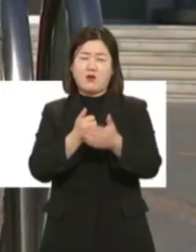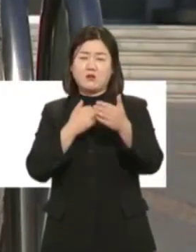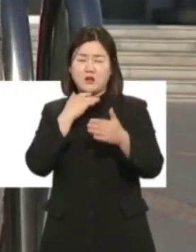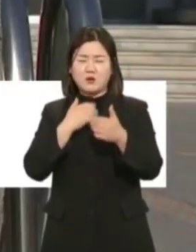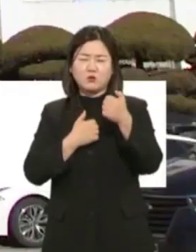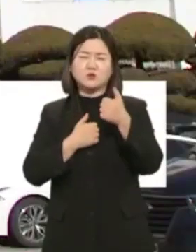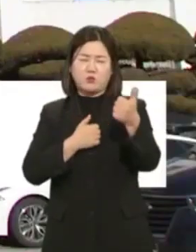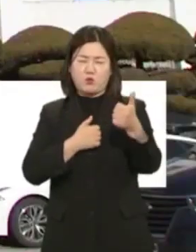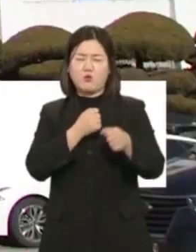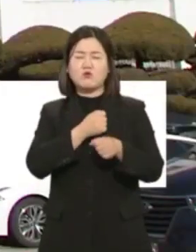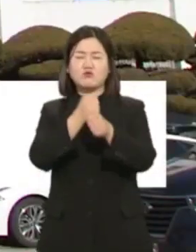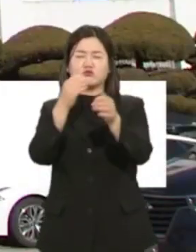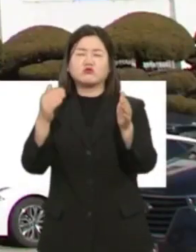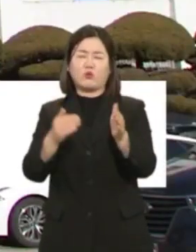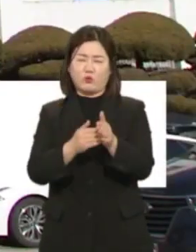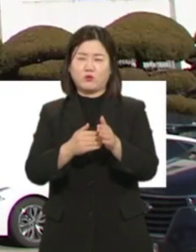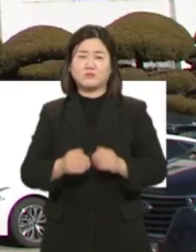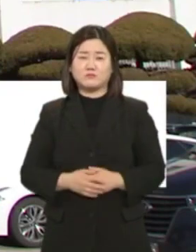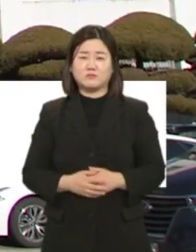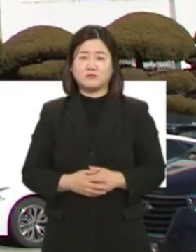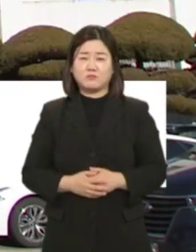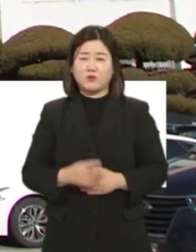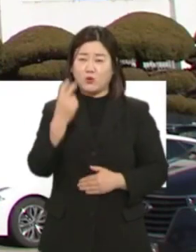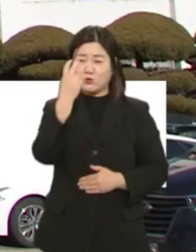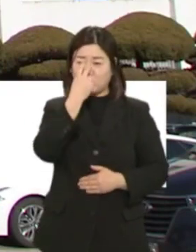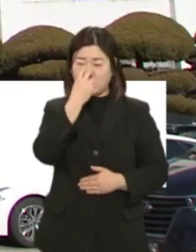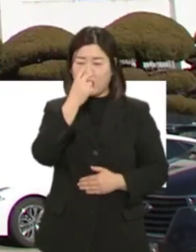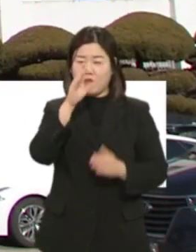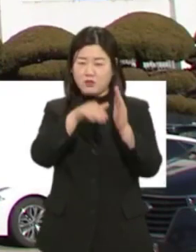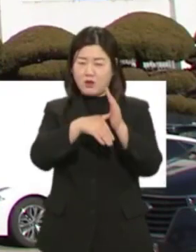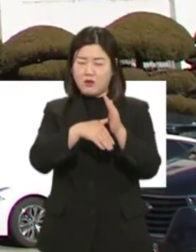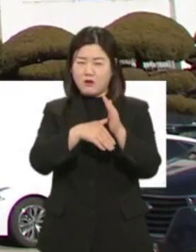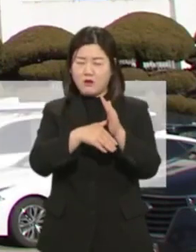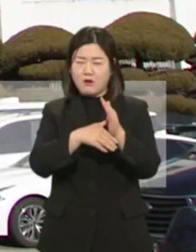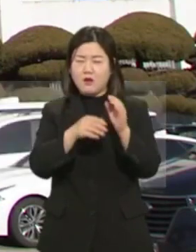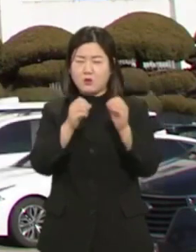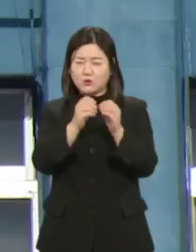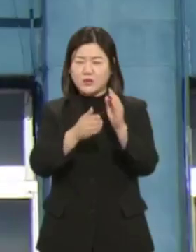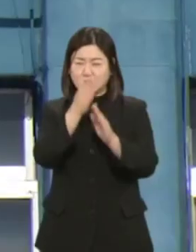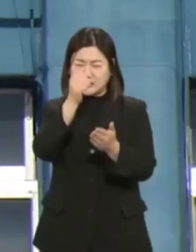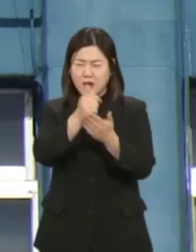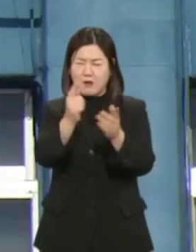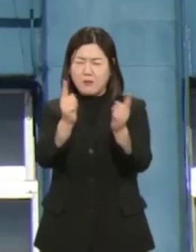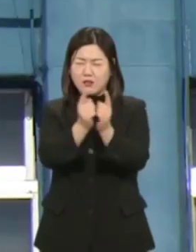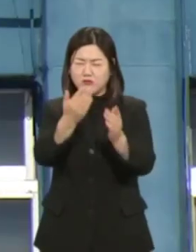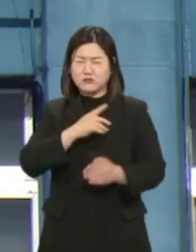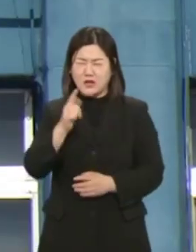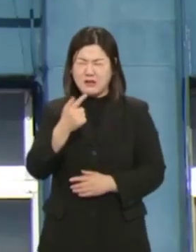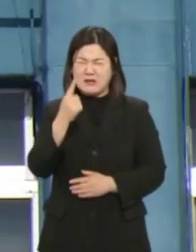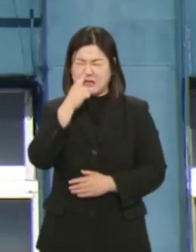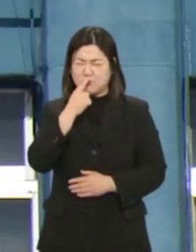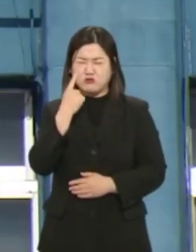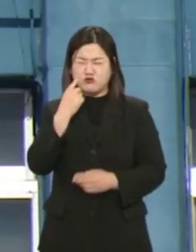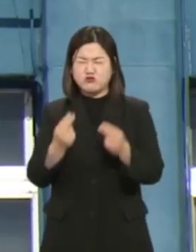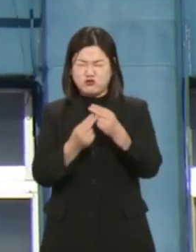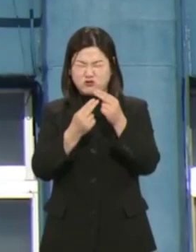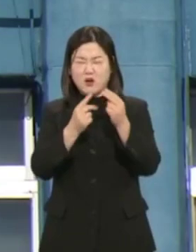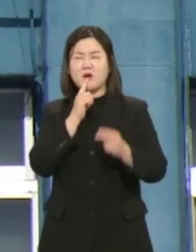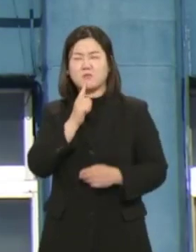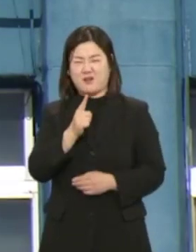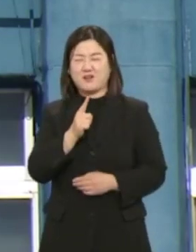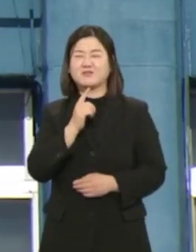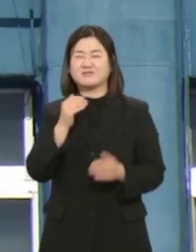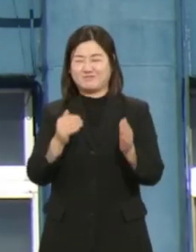쉰다섯 살 남성 a씨를 구속했습니다 경찰 조사에서 a씨는 논산시장이 만나주지 않자 앙심을 품었다고